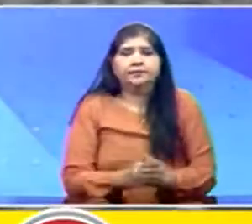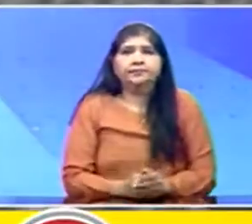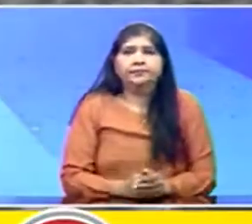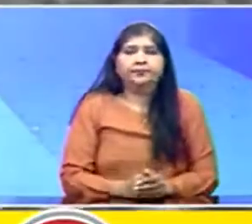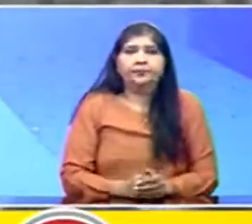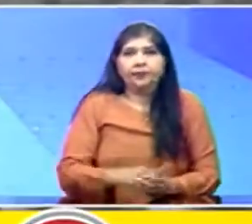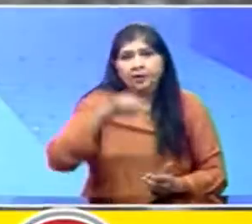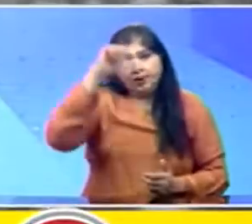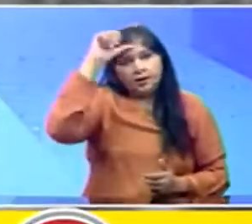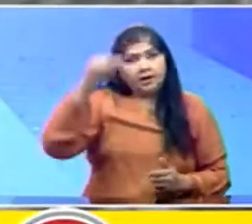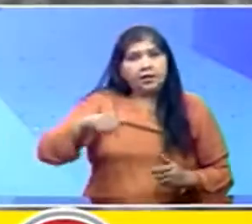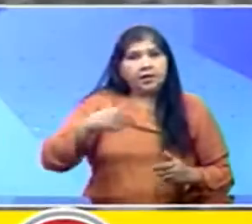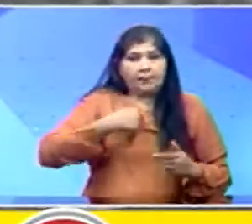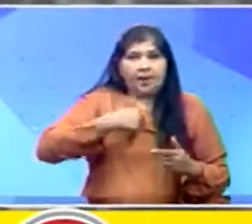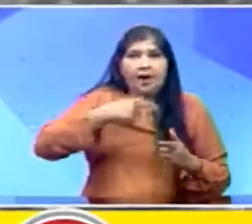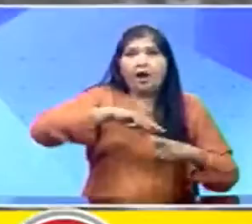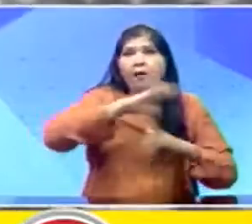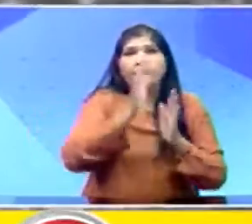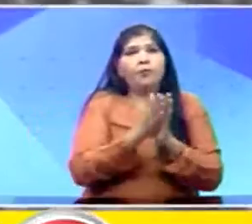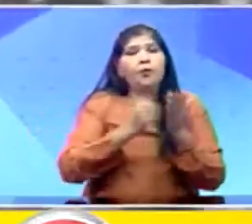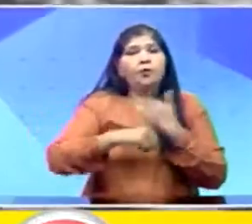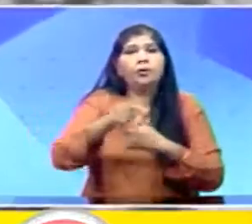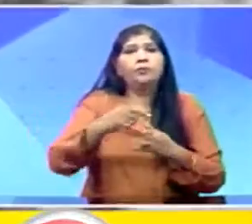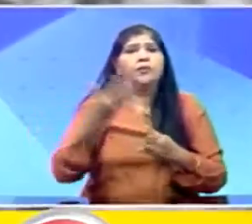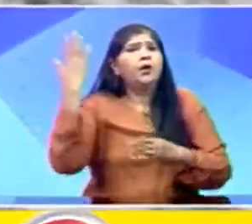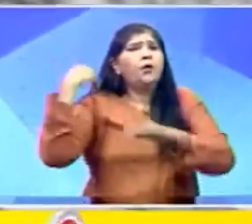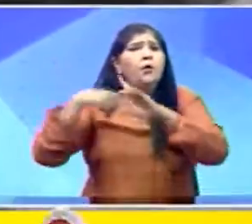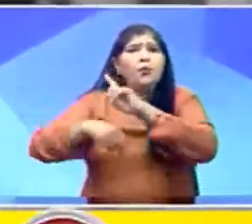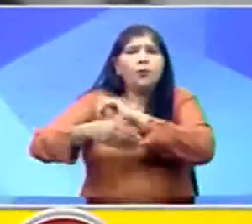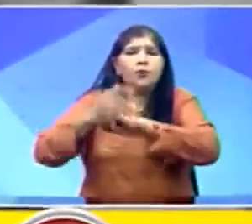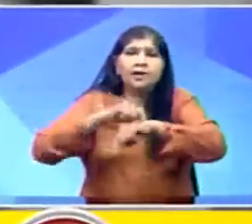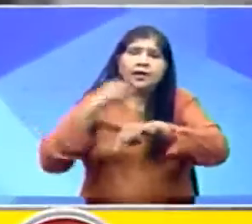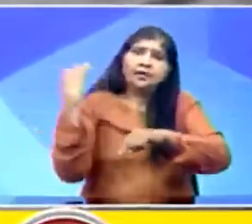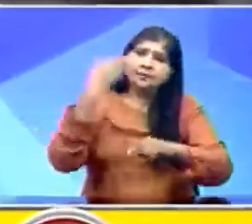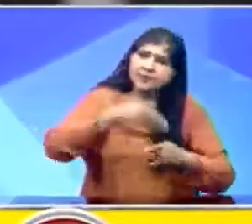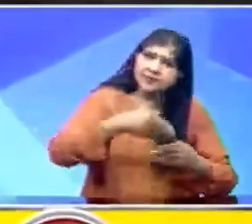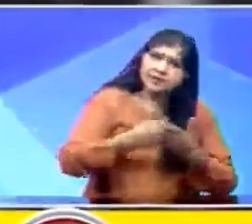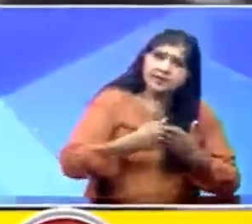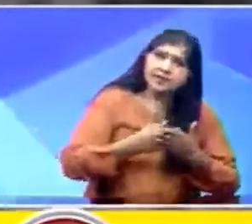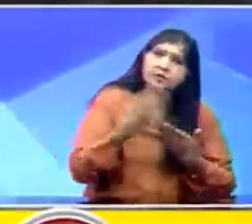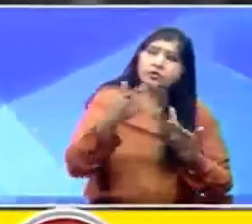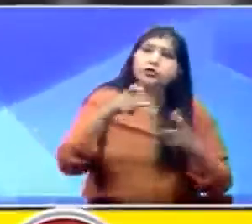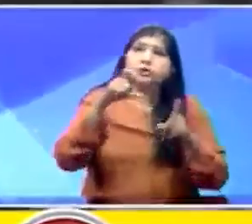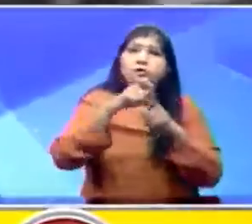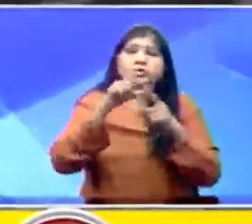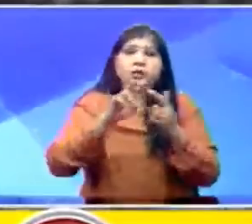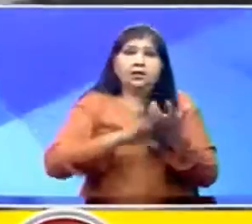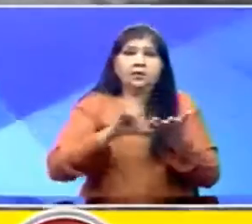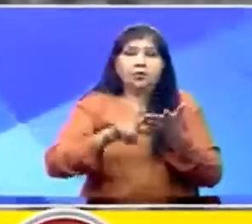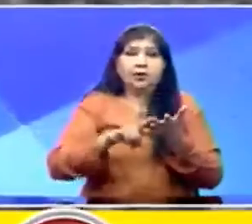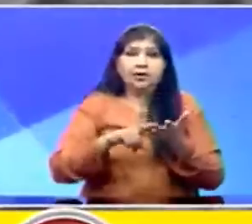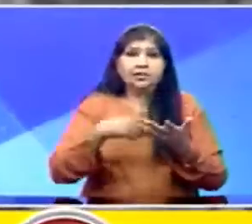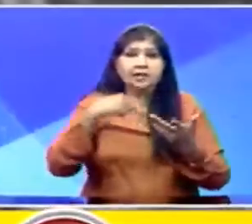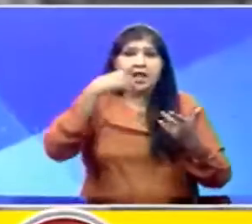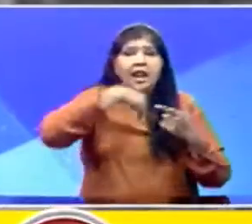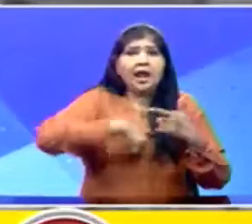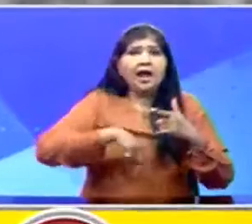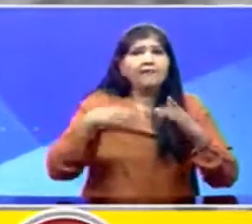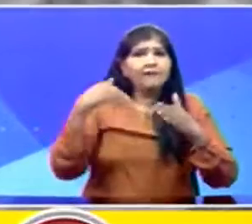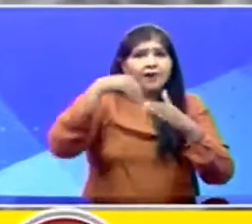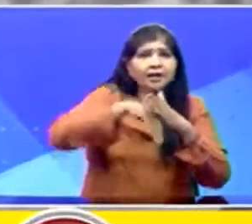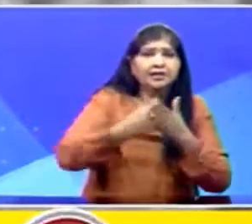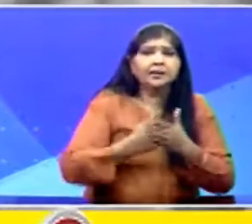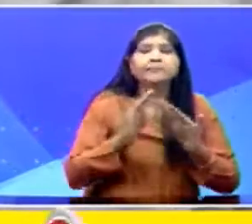भारत के हम लोगों में सद्यों से जो लोगतंत्र के संसकार चले आ रहे हैं